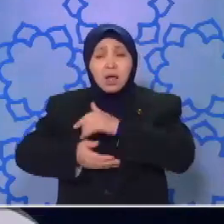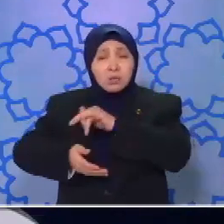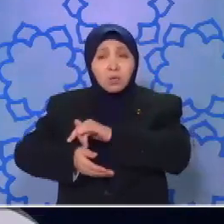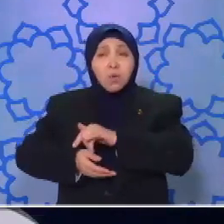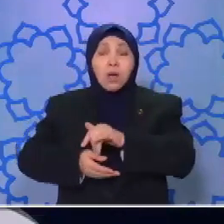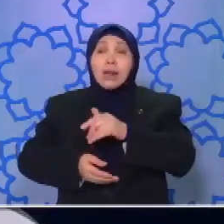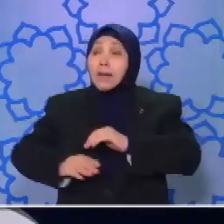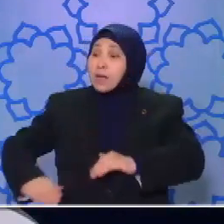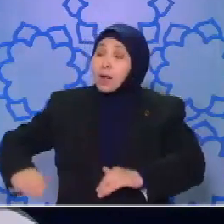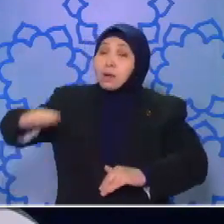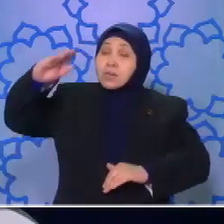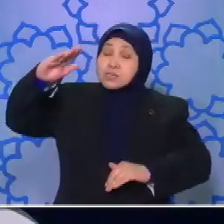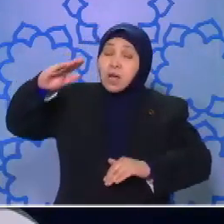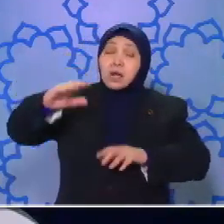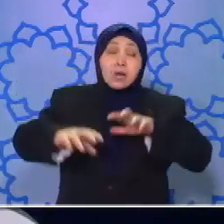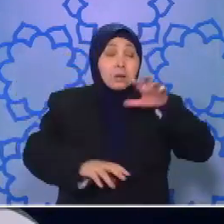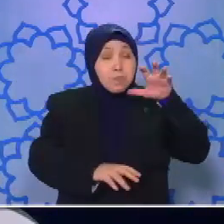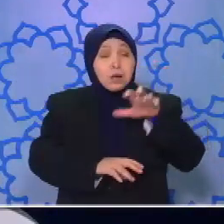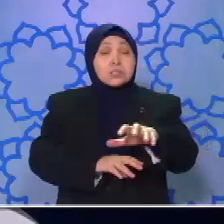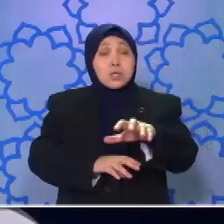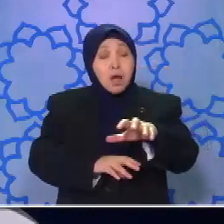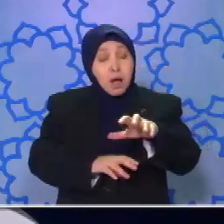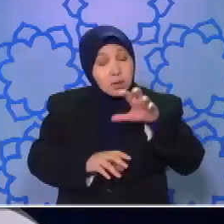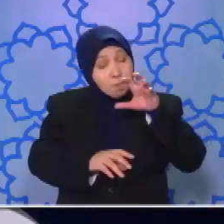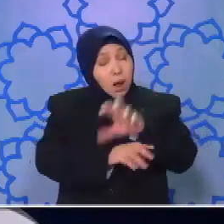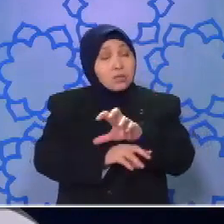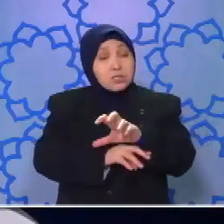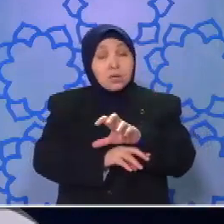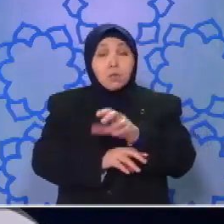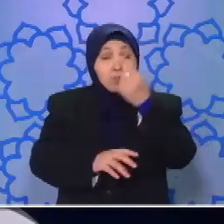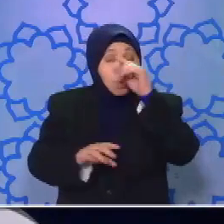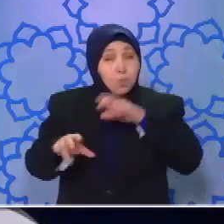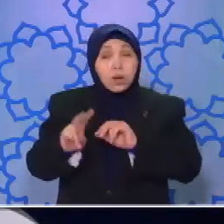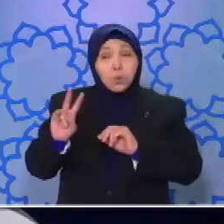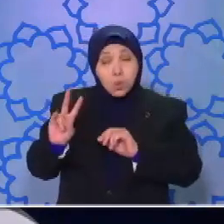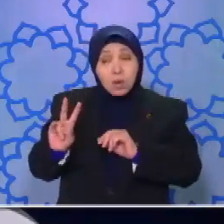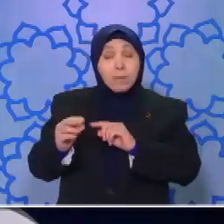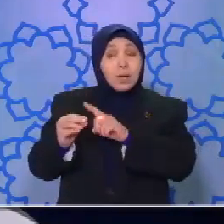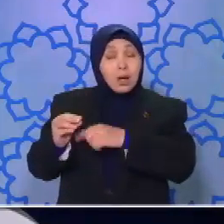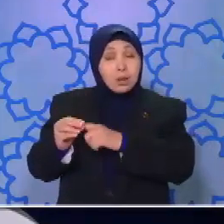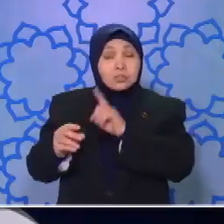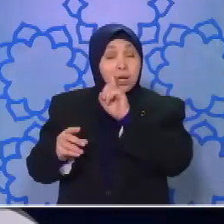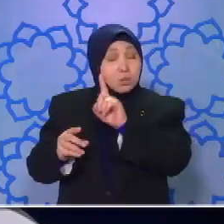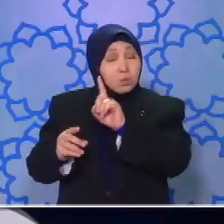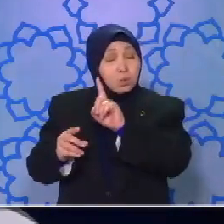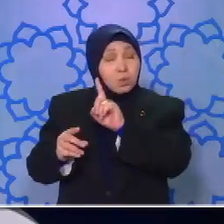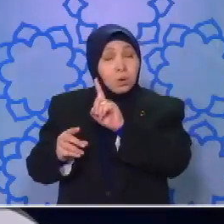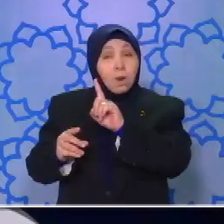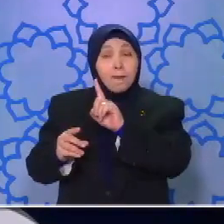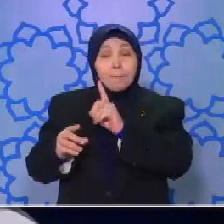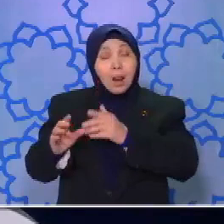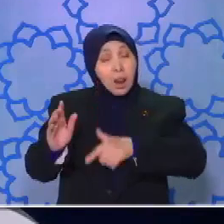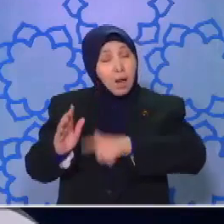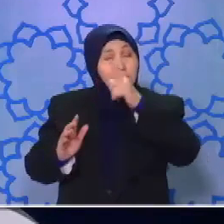itu dipaksa ataupun dikerah, didorong oleh anaknya itu untuk berbuat dua perkara, tughyana wa kufra, iaitu untuk